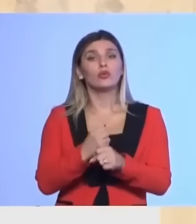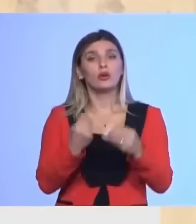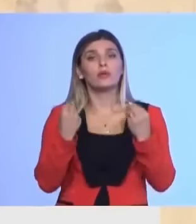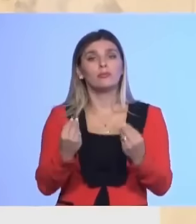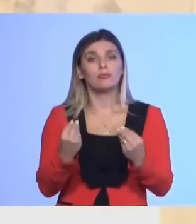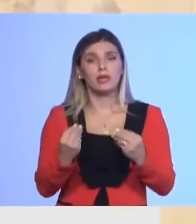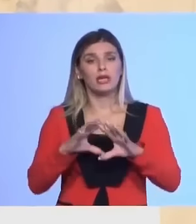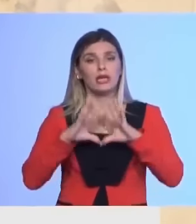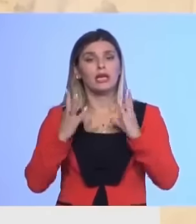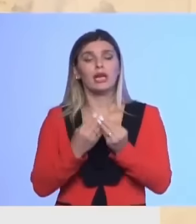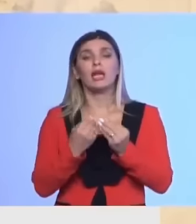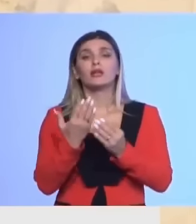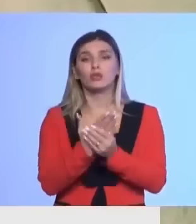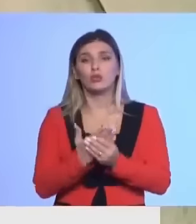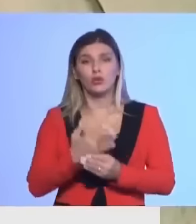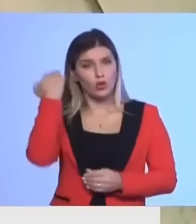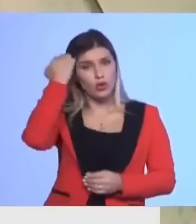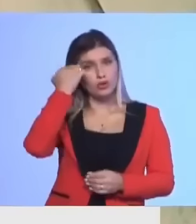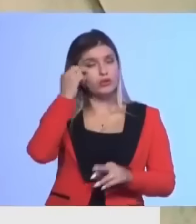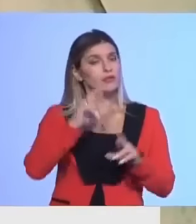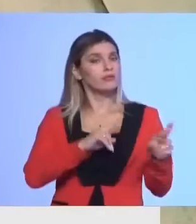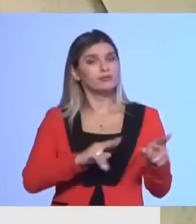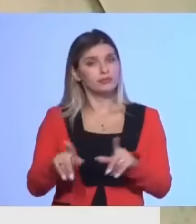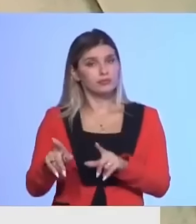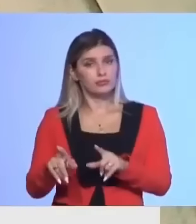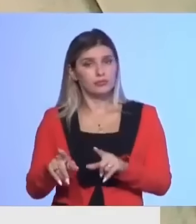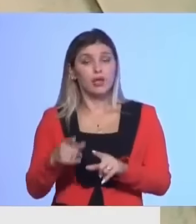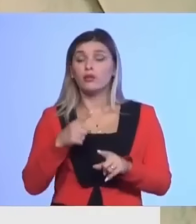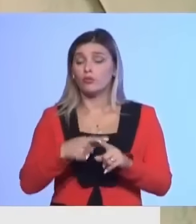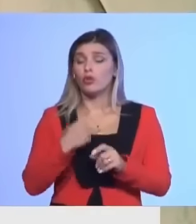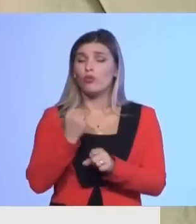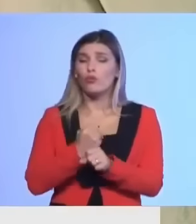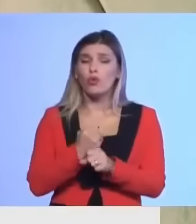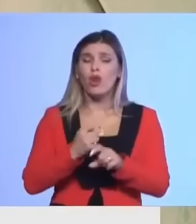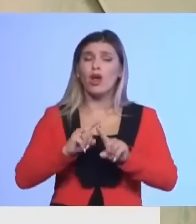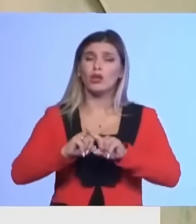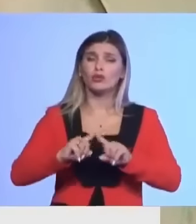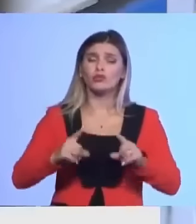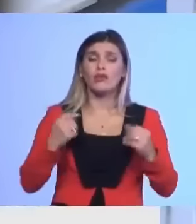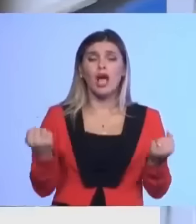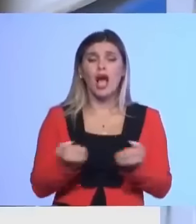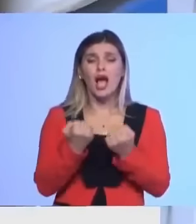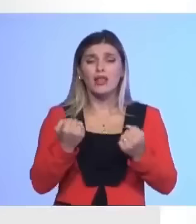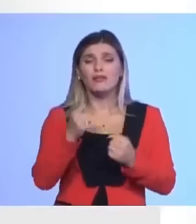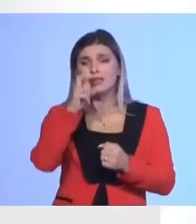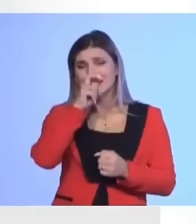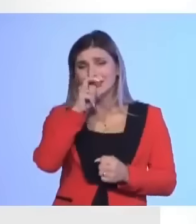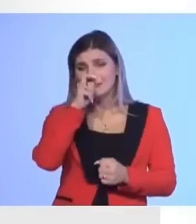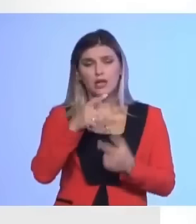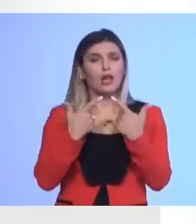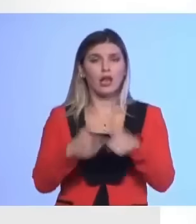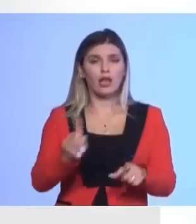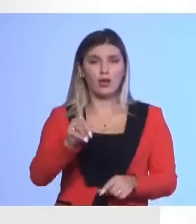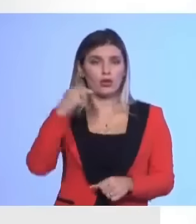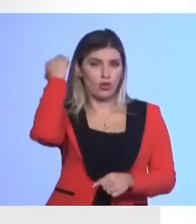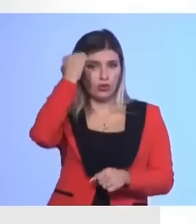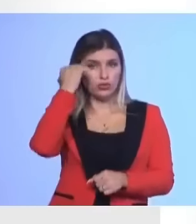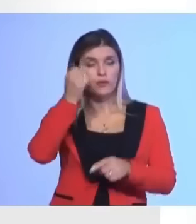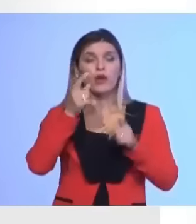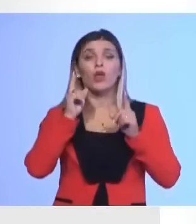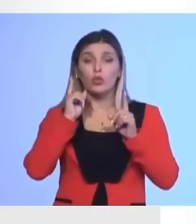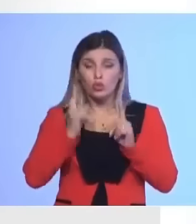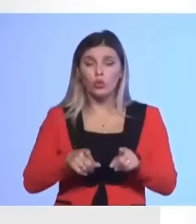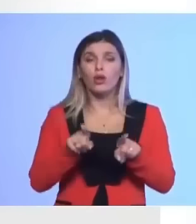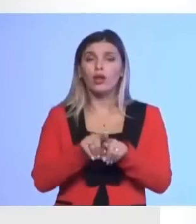dhe kushtetutshmërisë në vend. Strukturat paralele dhe aktiviteti ilegal nuk kanë vend në Republikën e Kosovës. Kjo do duhet të mbështetej fuqishëm edhe